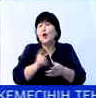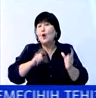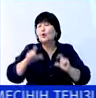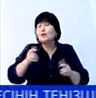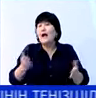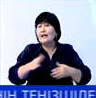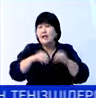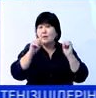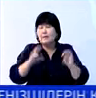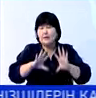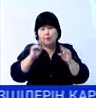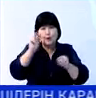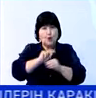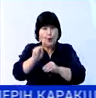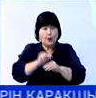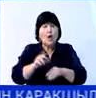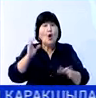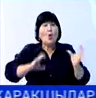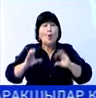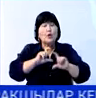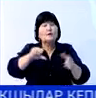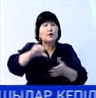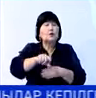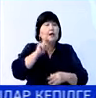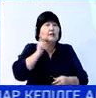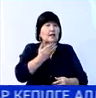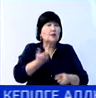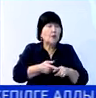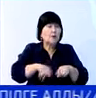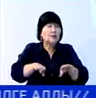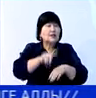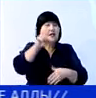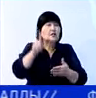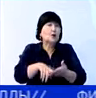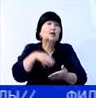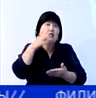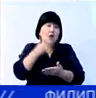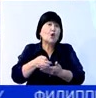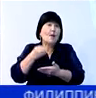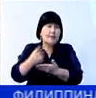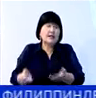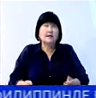қандай мамандықтар бойынша оқытылады. Университет өкілдері жастардың осы тектес сауалдарына жауап берді.